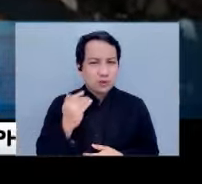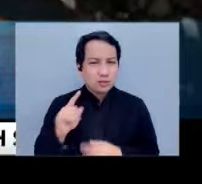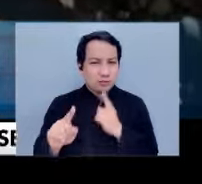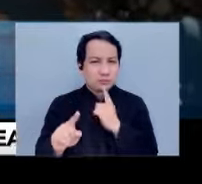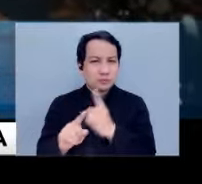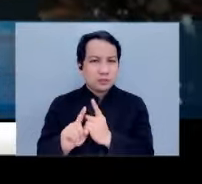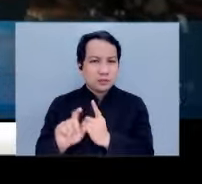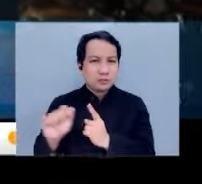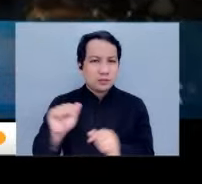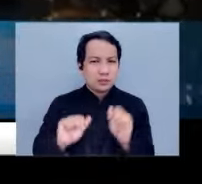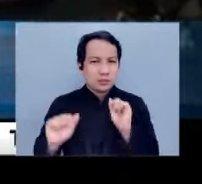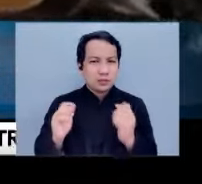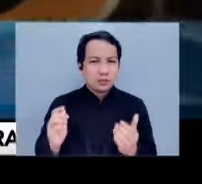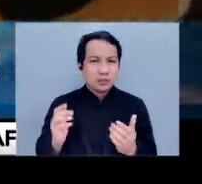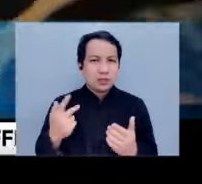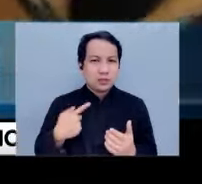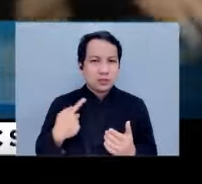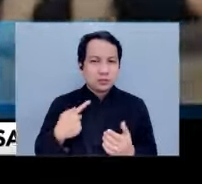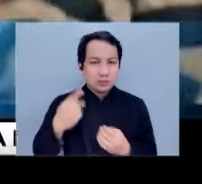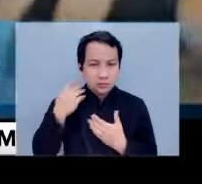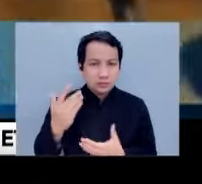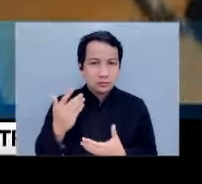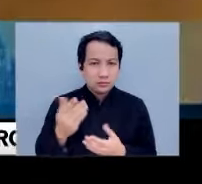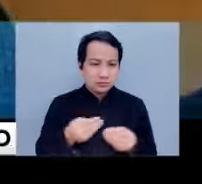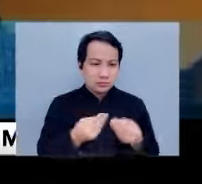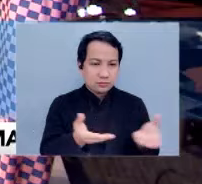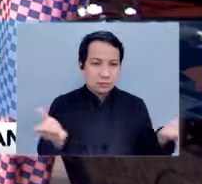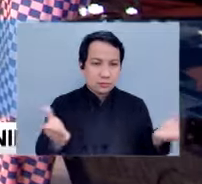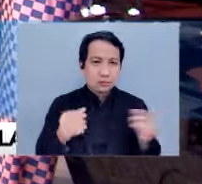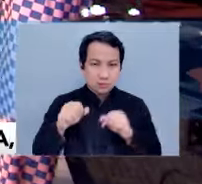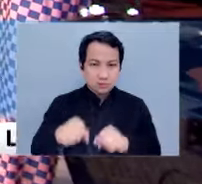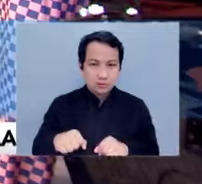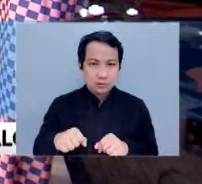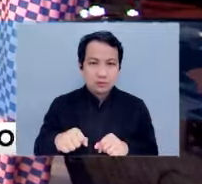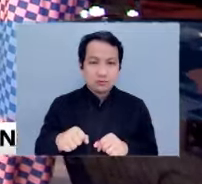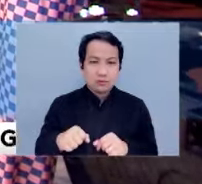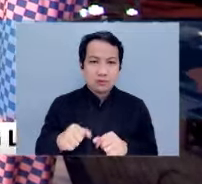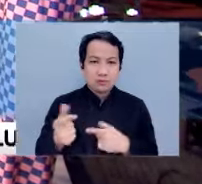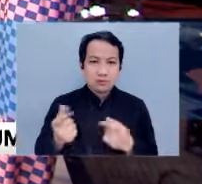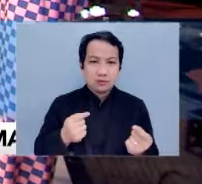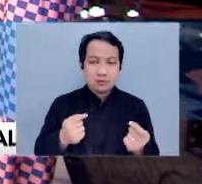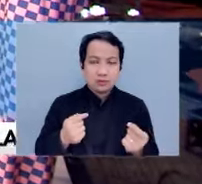you always have the itch to wanna give what you can, pero kadalasan